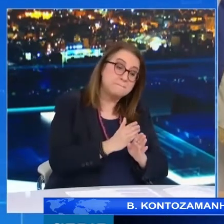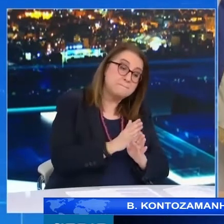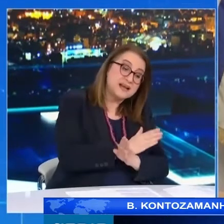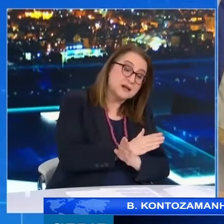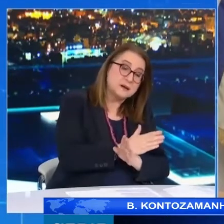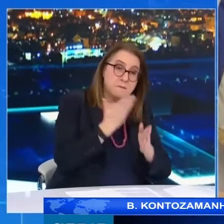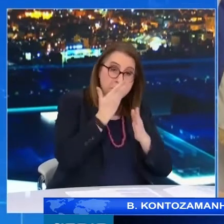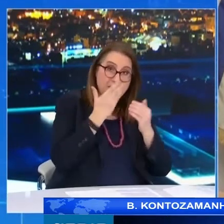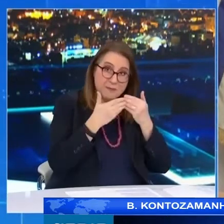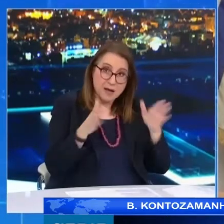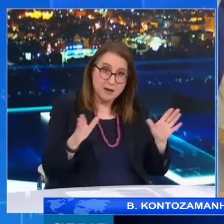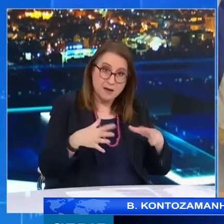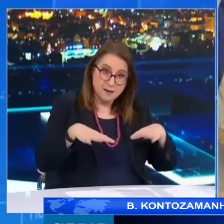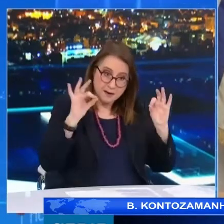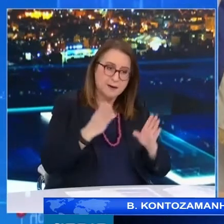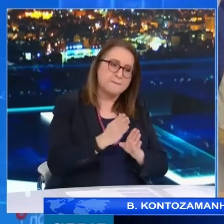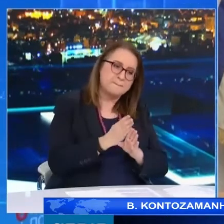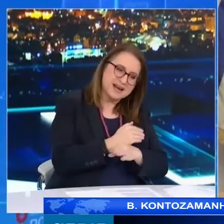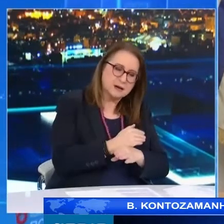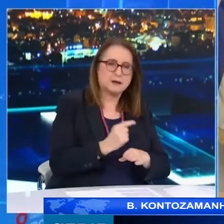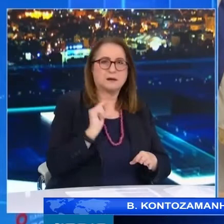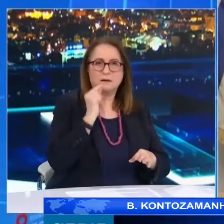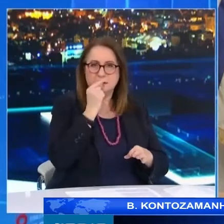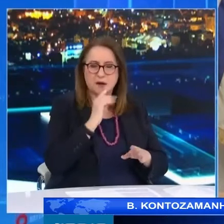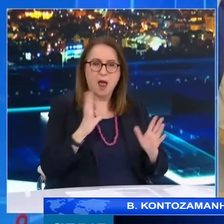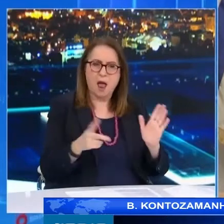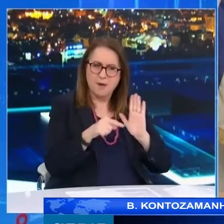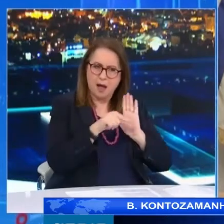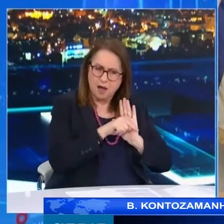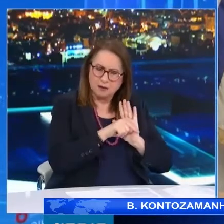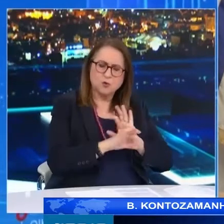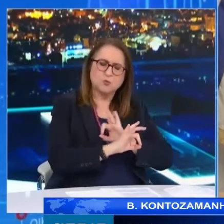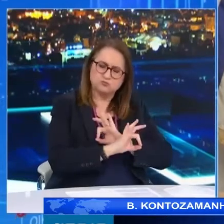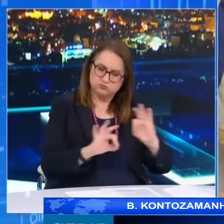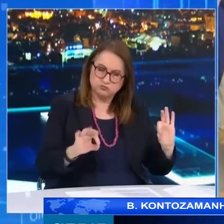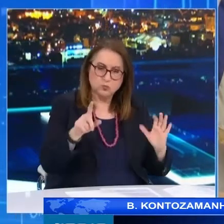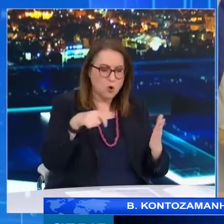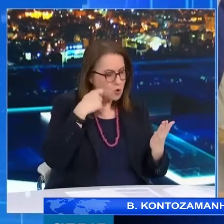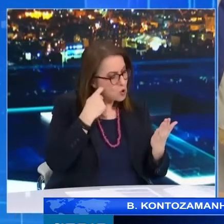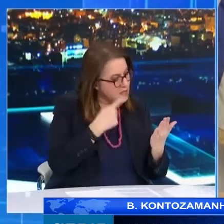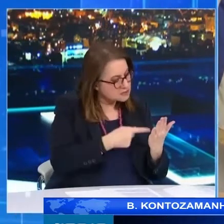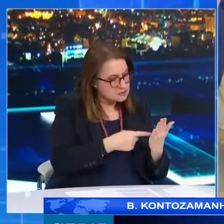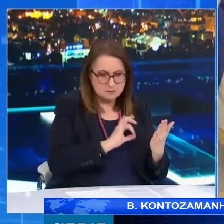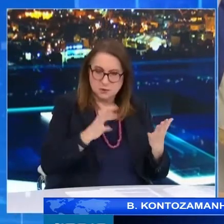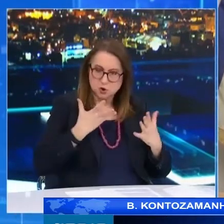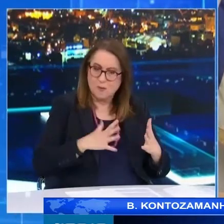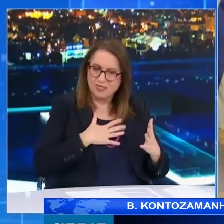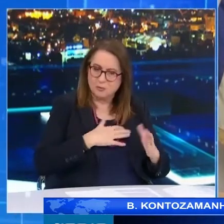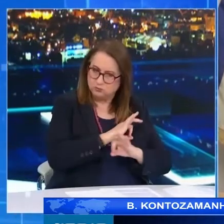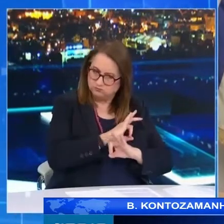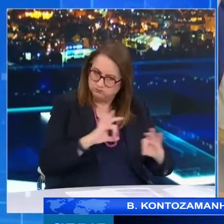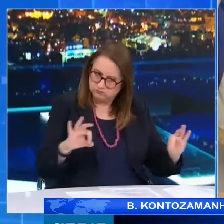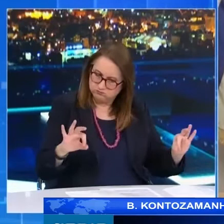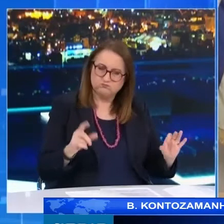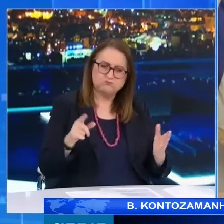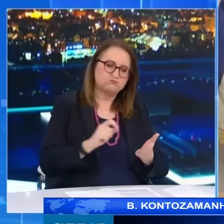σχετική πλατφόρμα. Στην περίπτωση αρνητικού αποτελέσματος, ο γονέας ή κηδεμόνας, θα πρέπει